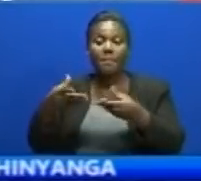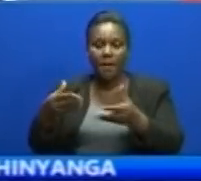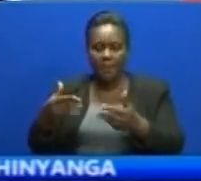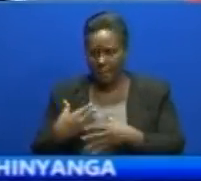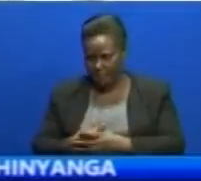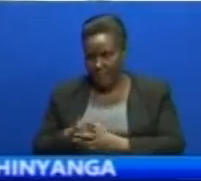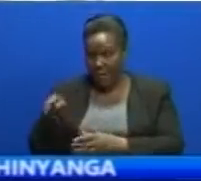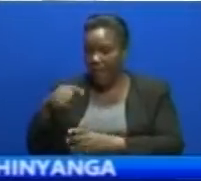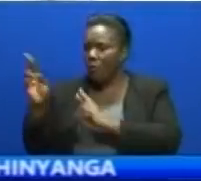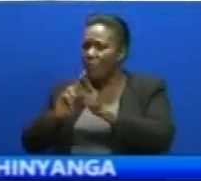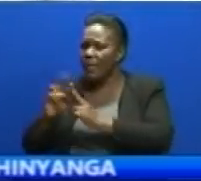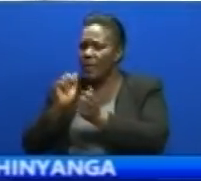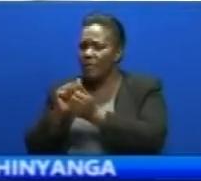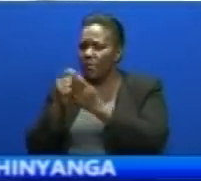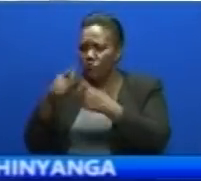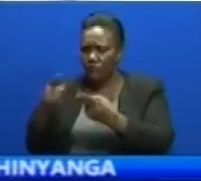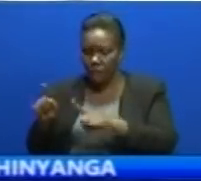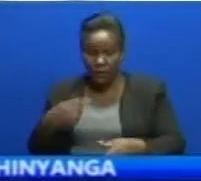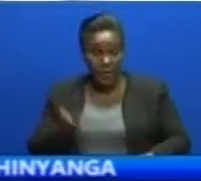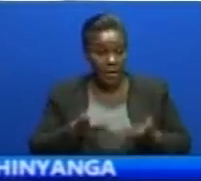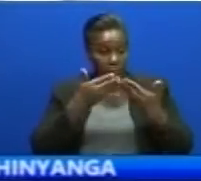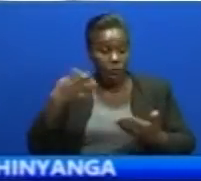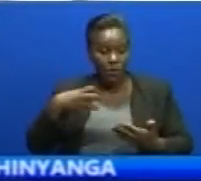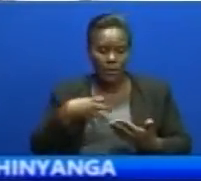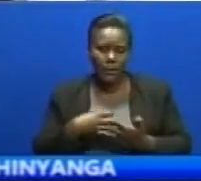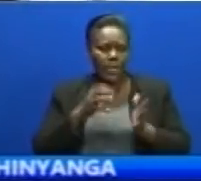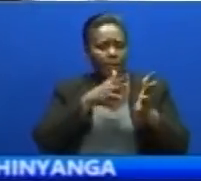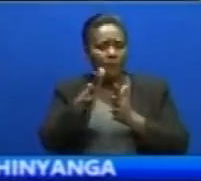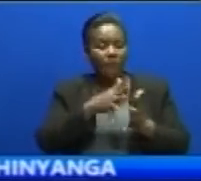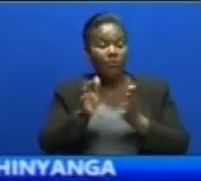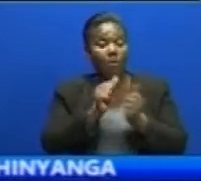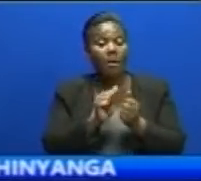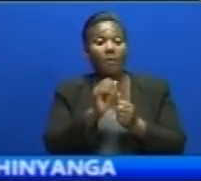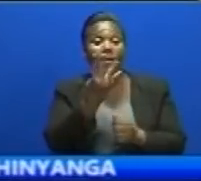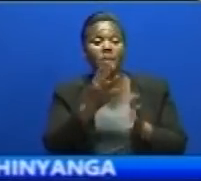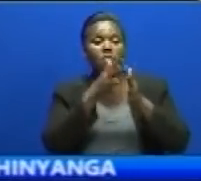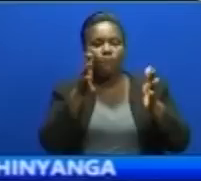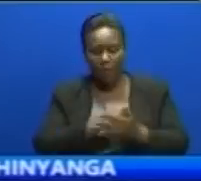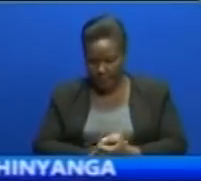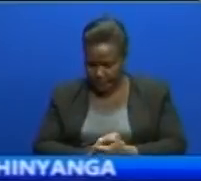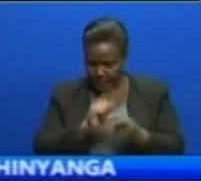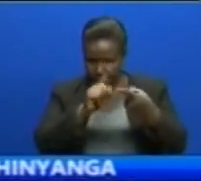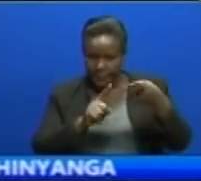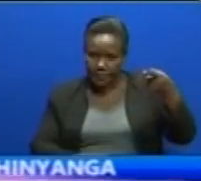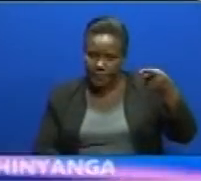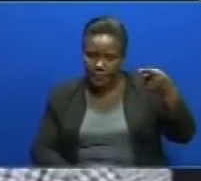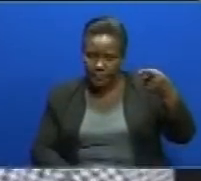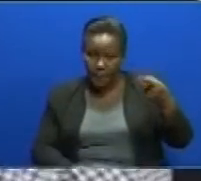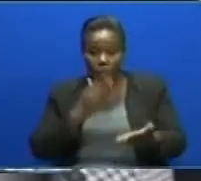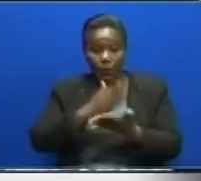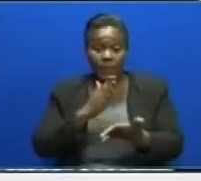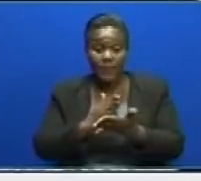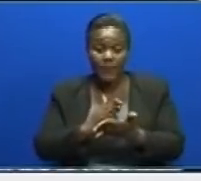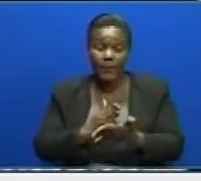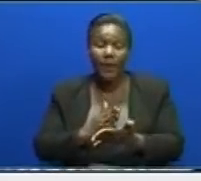mengi kujadiliwa, Naibu Waziri Bashe akataja mambo manne makubwa. Moja, tutahakikisha kila mkulima ana bank account.